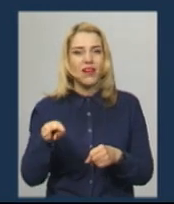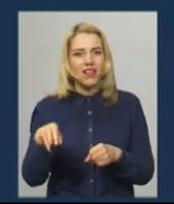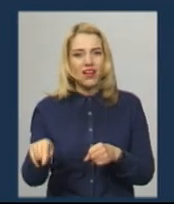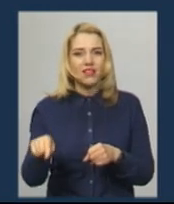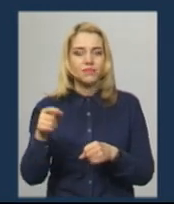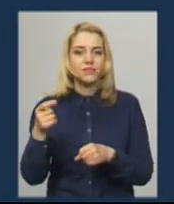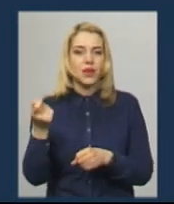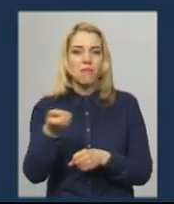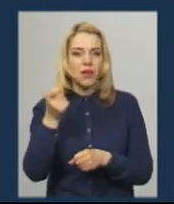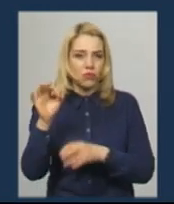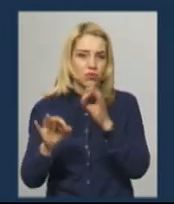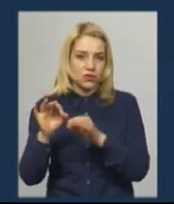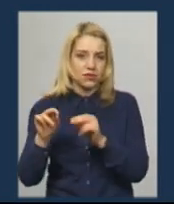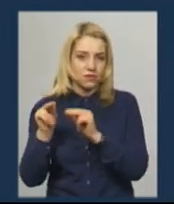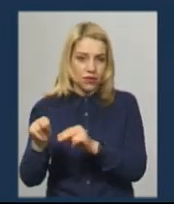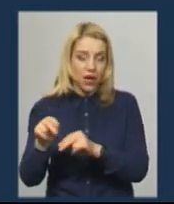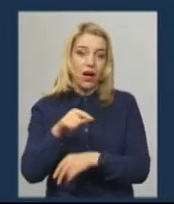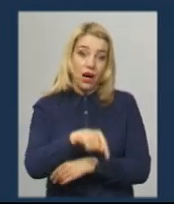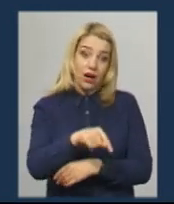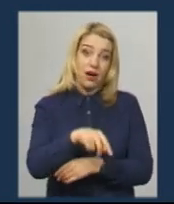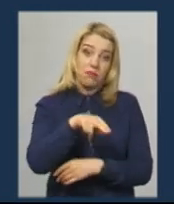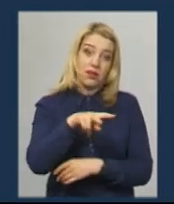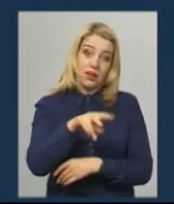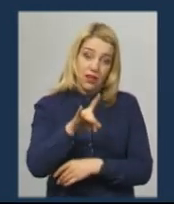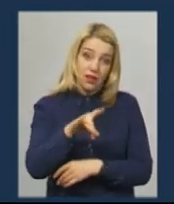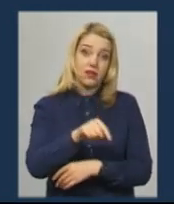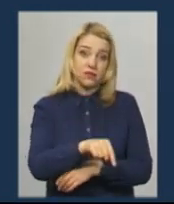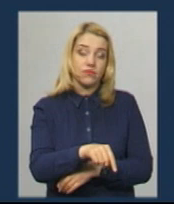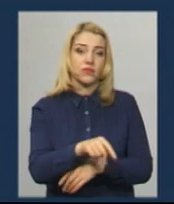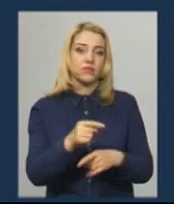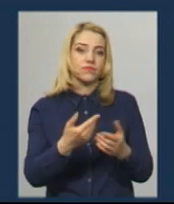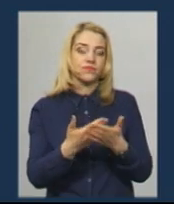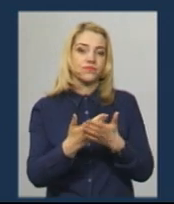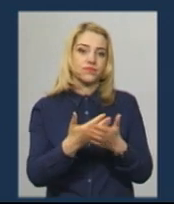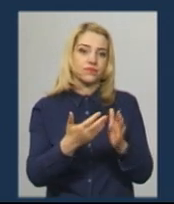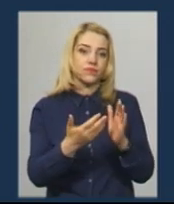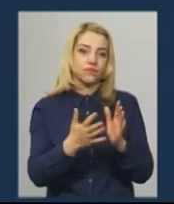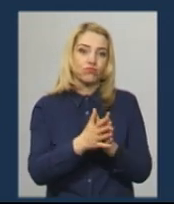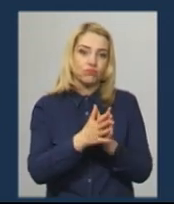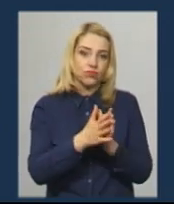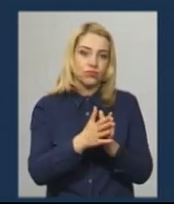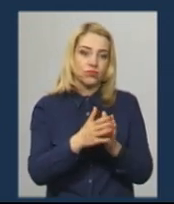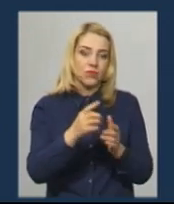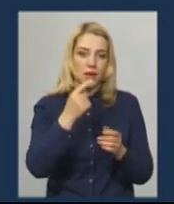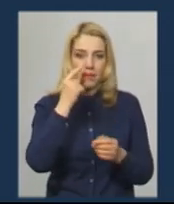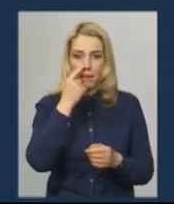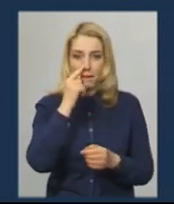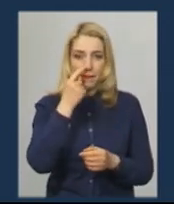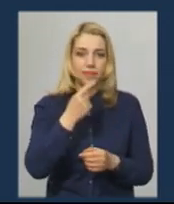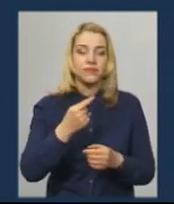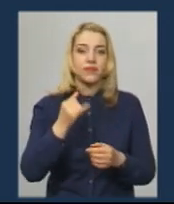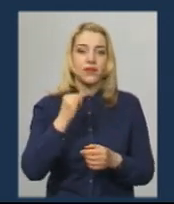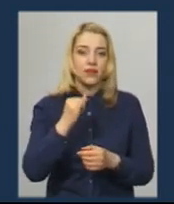50-60%. ПЛР аналізи беруться безпосередньо в шляху зібранням масків з